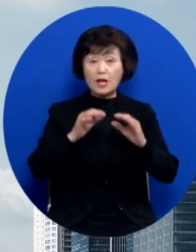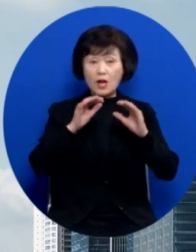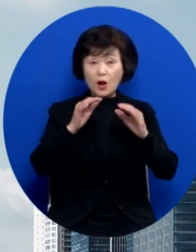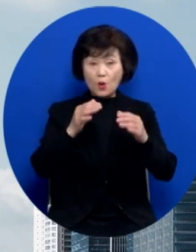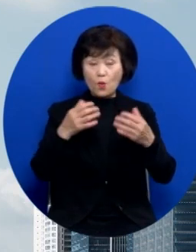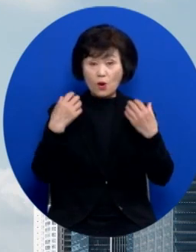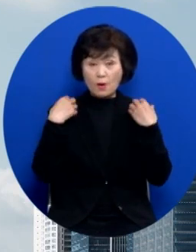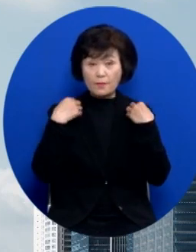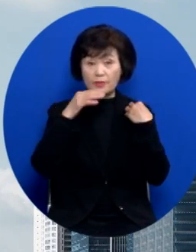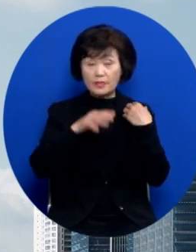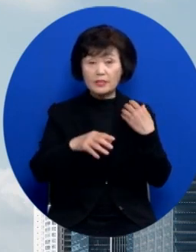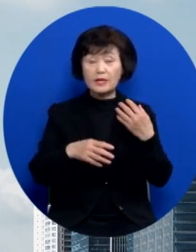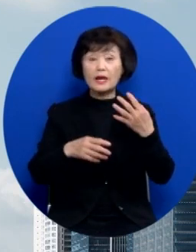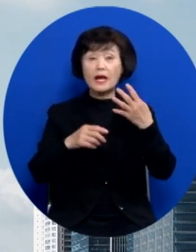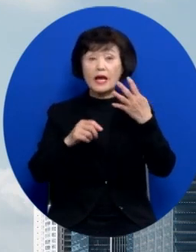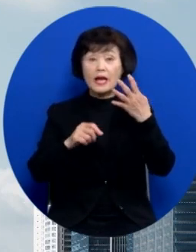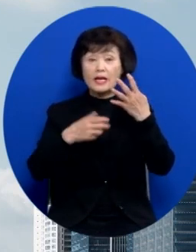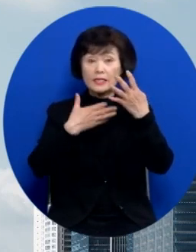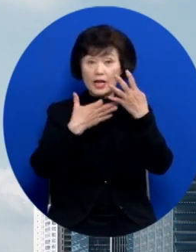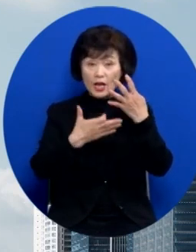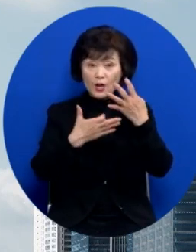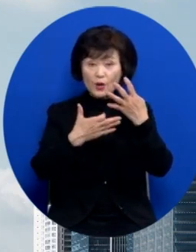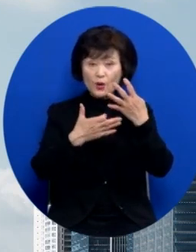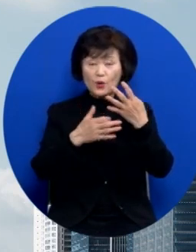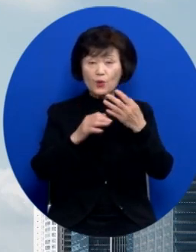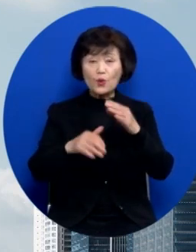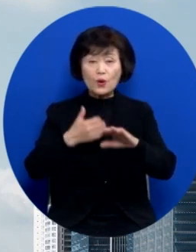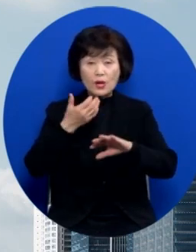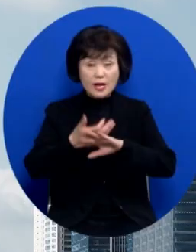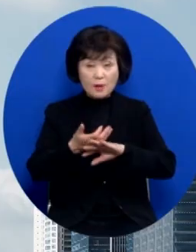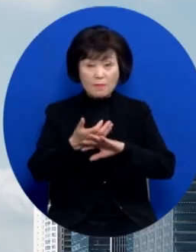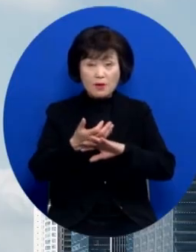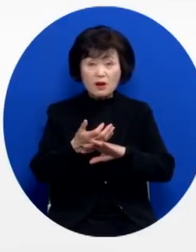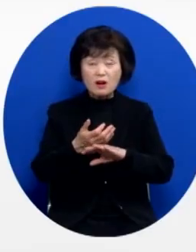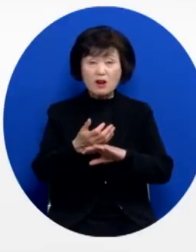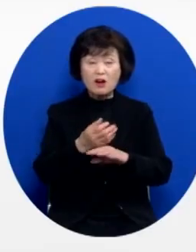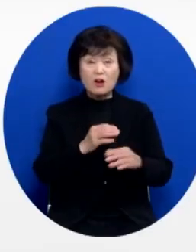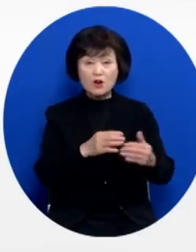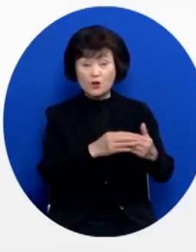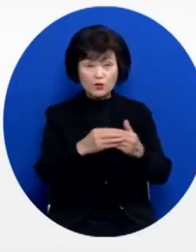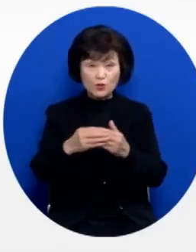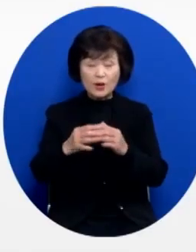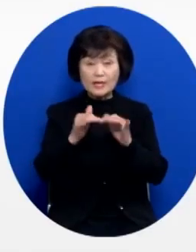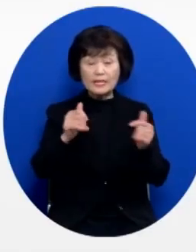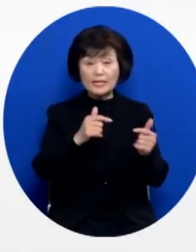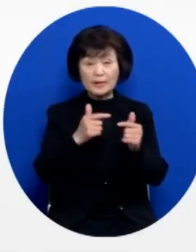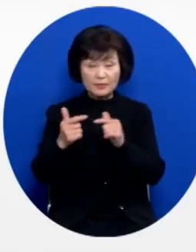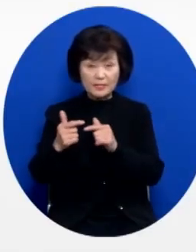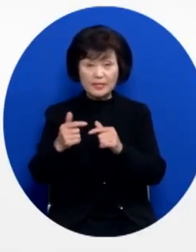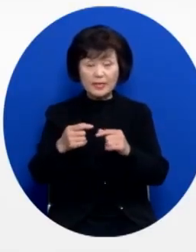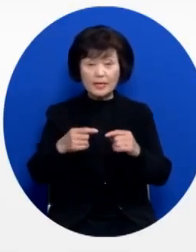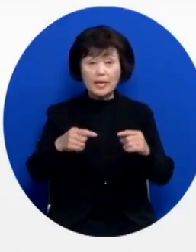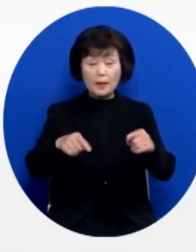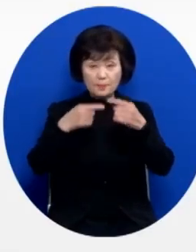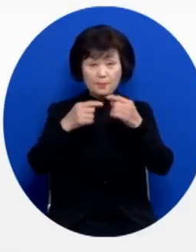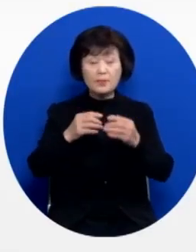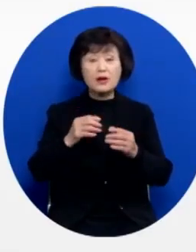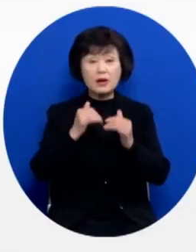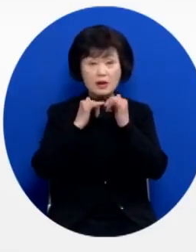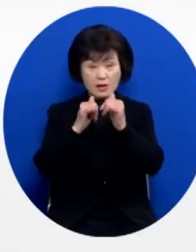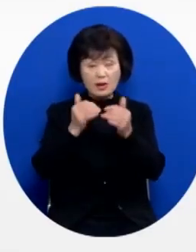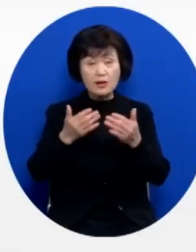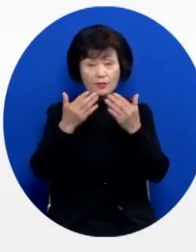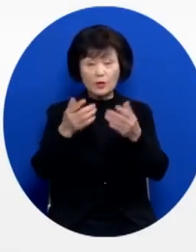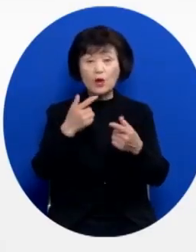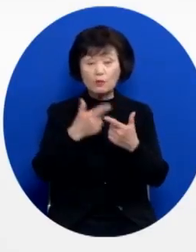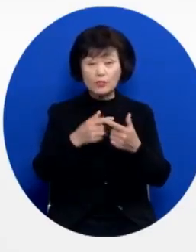국가보훈처가 4.19 혁명을 주도한 주역들에게 건국 포장을 수여합니다. 보훈처는 4.19 혁명의 주역인